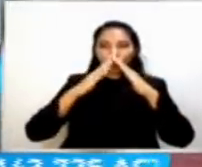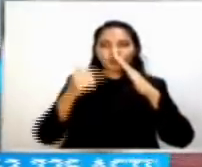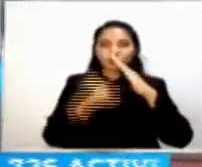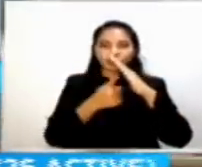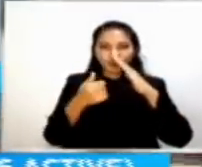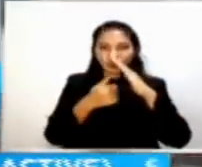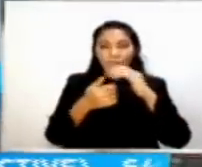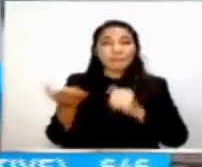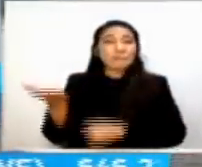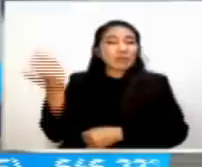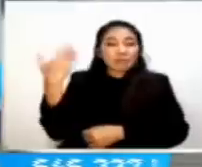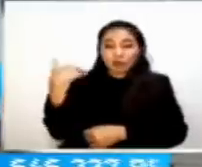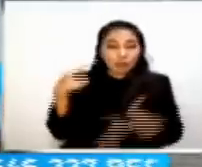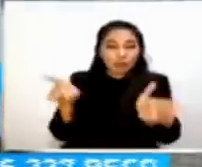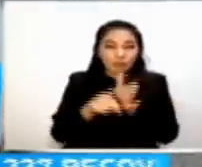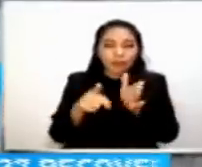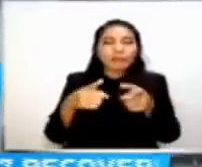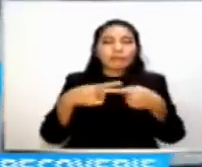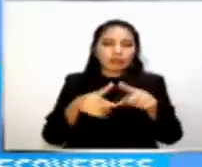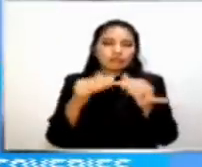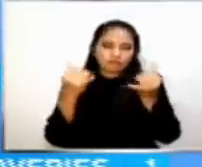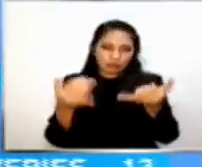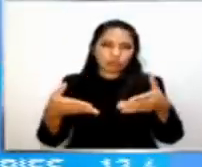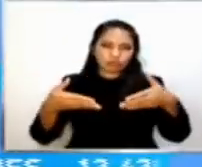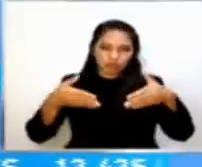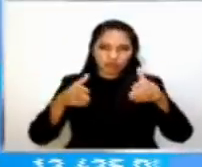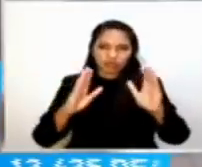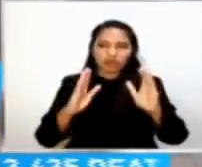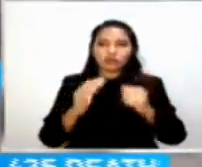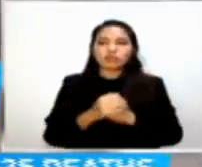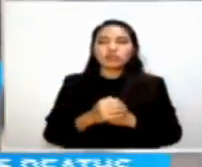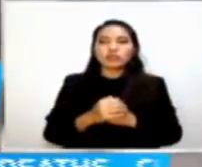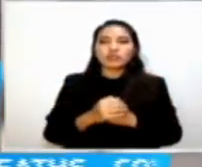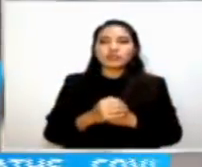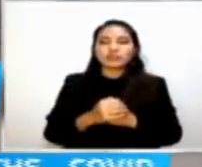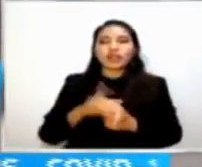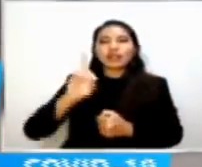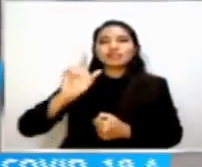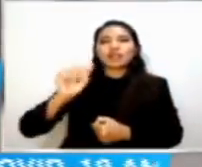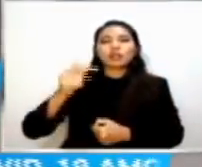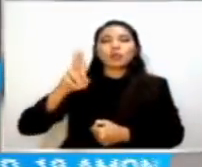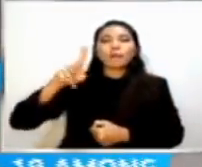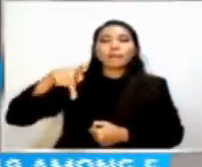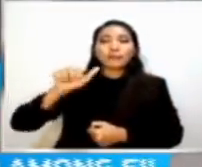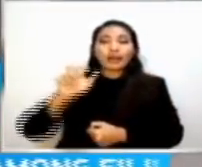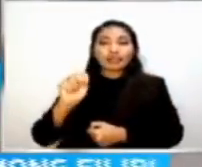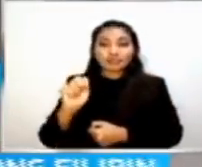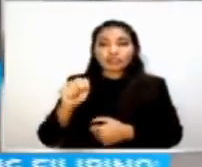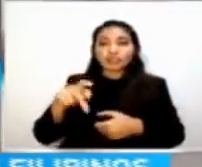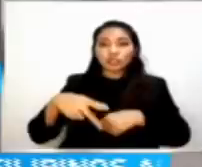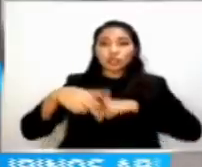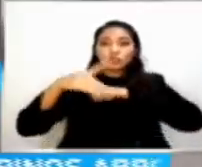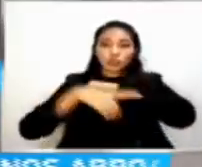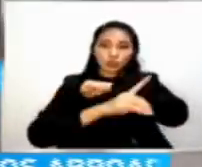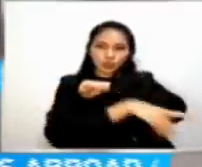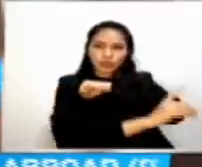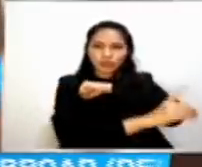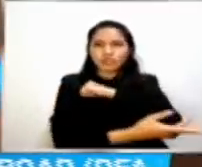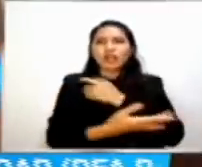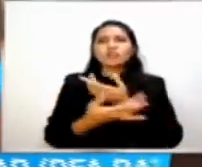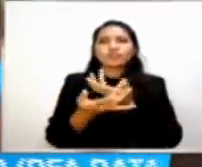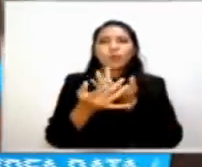sa bahay na wala pa namang COVID-19. Sa Dagupan, halos wala nang bakante sa COVID isolation facility. Kung